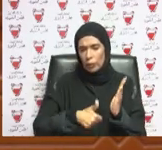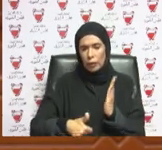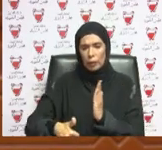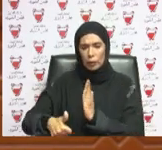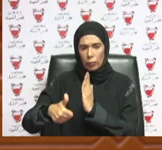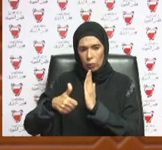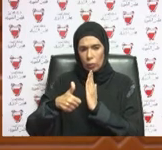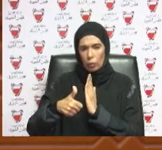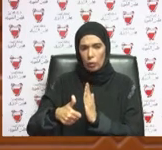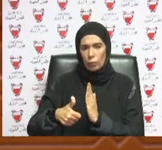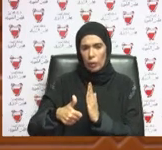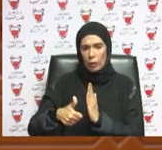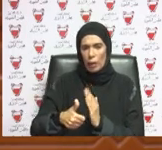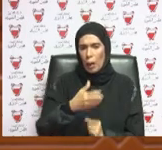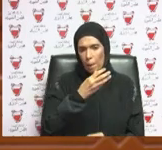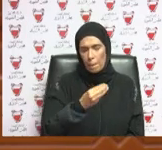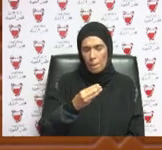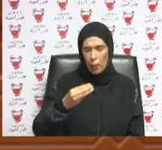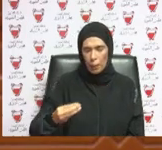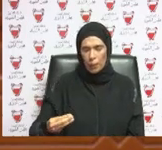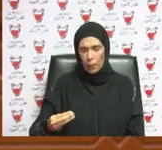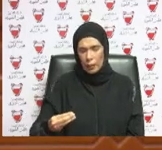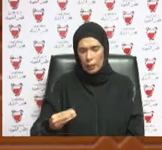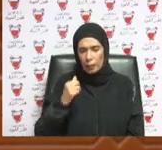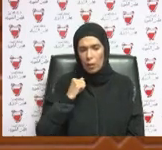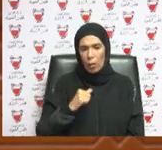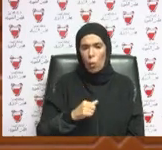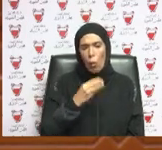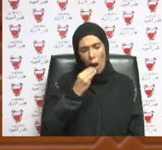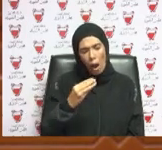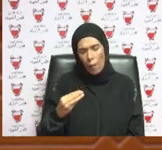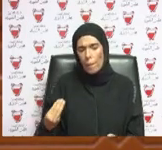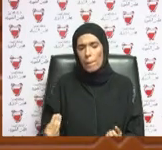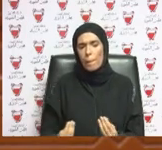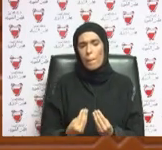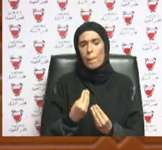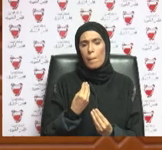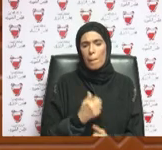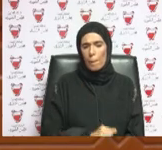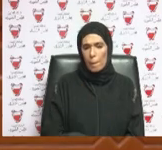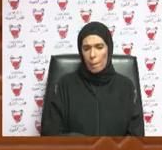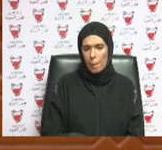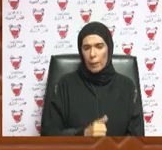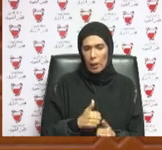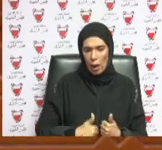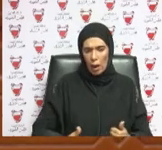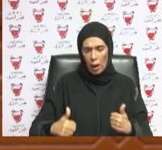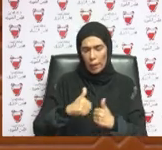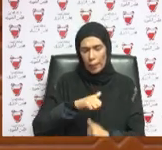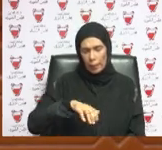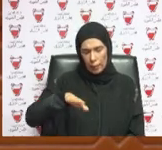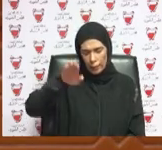الرشيدة، وإلى أبناء الفقيد وأحفاده، وإلى عائلة آل خليفة